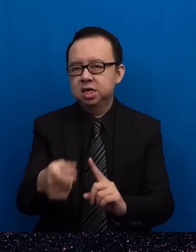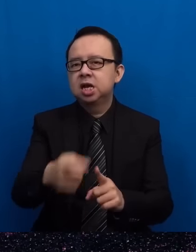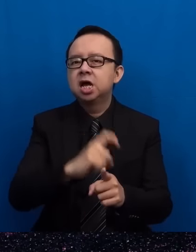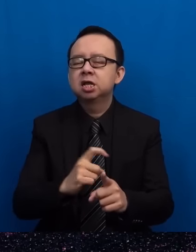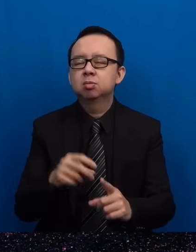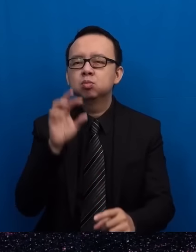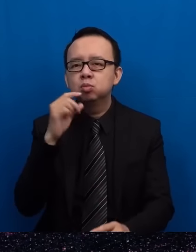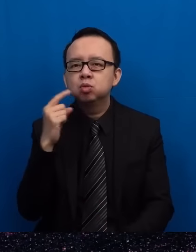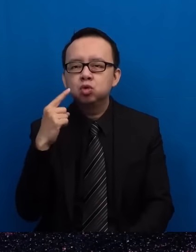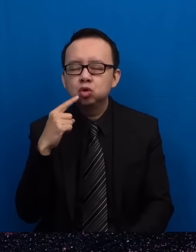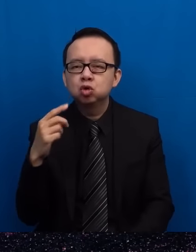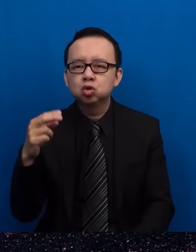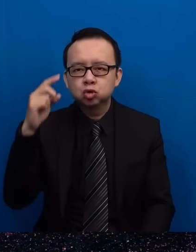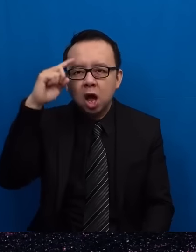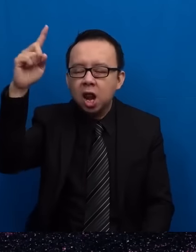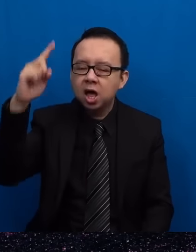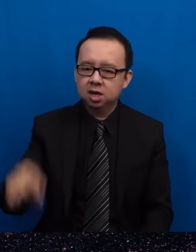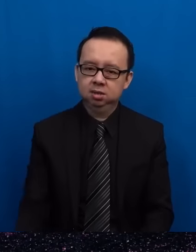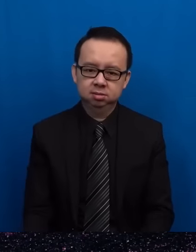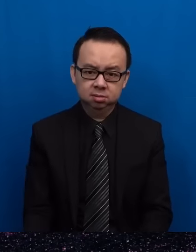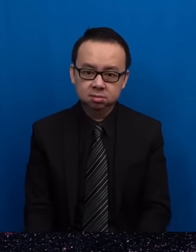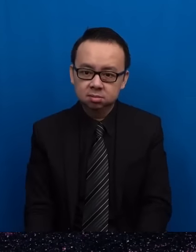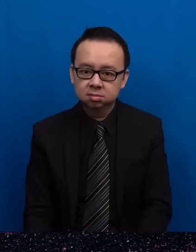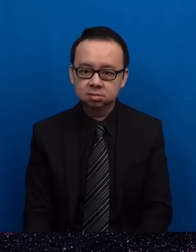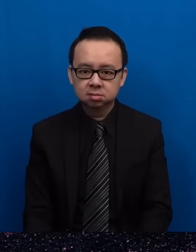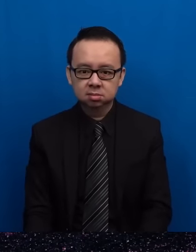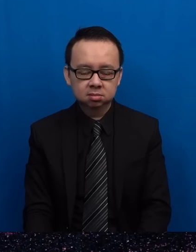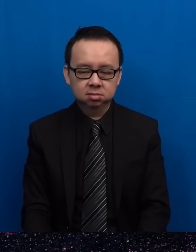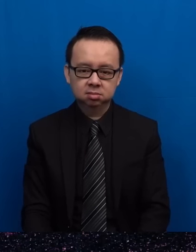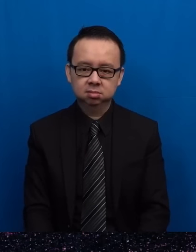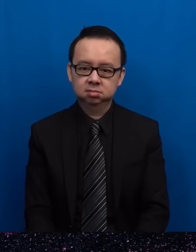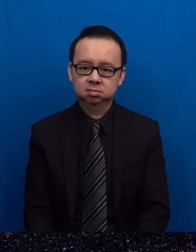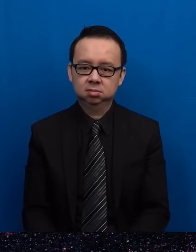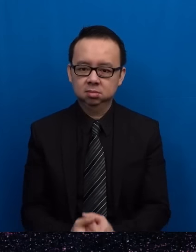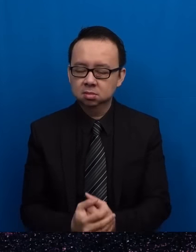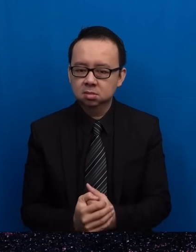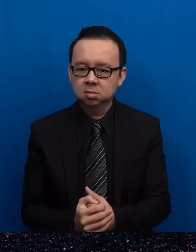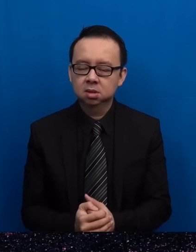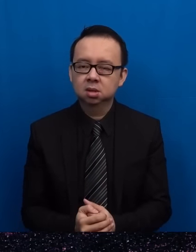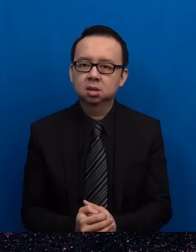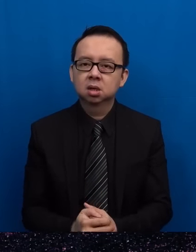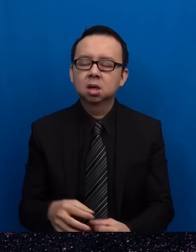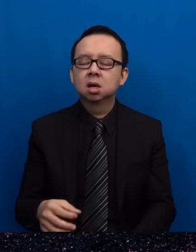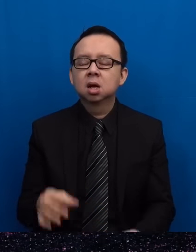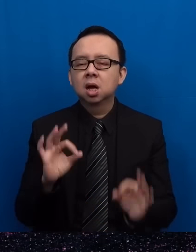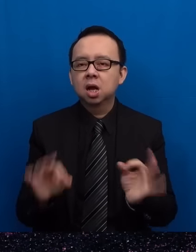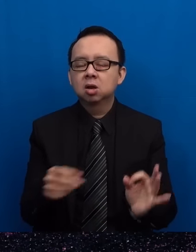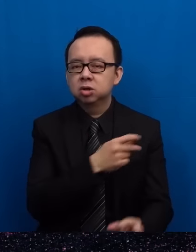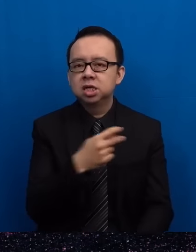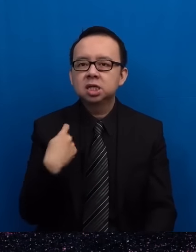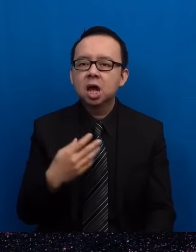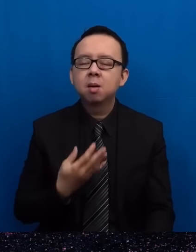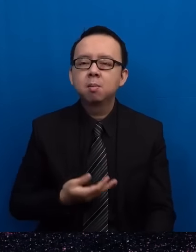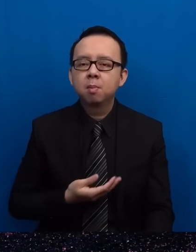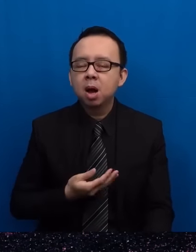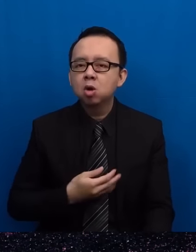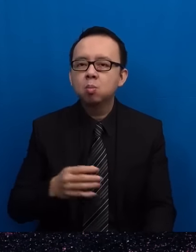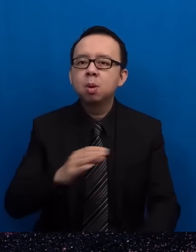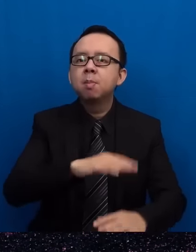buka bersama-sama hal pengabulan doa. Jadi kalau kita mau membangun kehidupan doa kita secara pribadi, individu